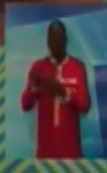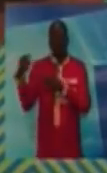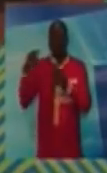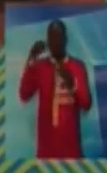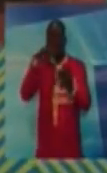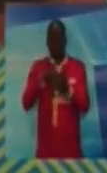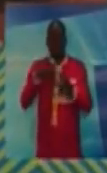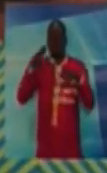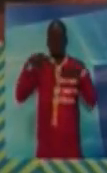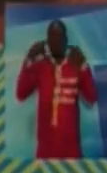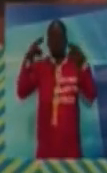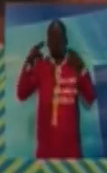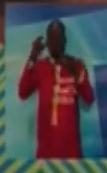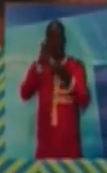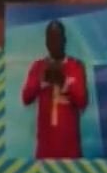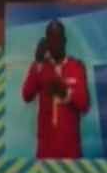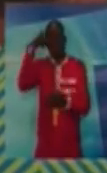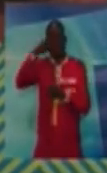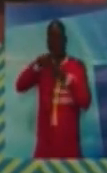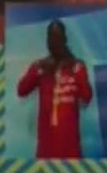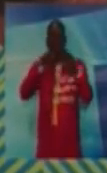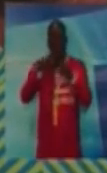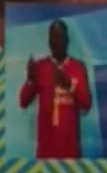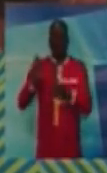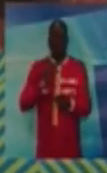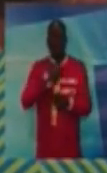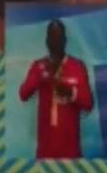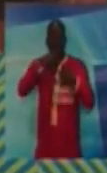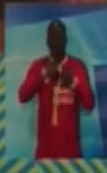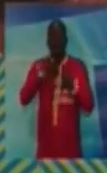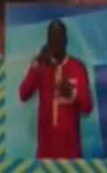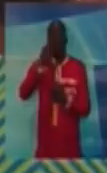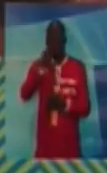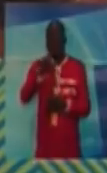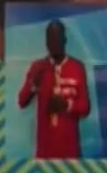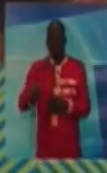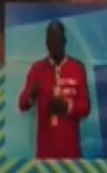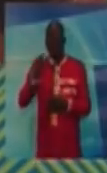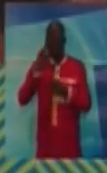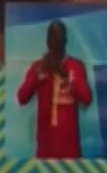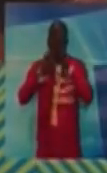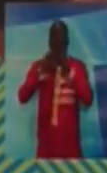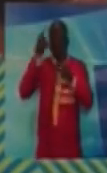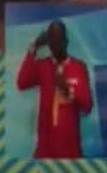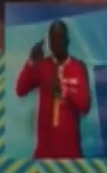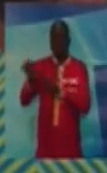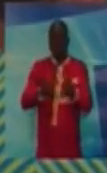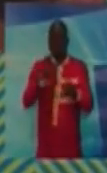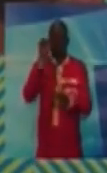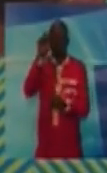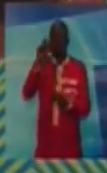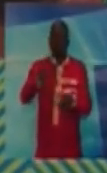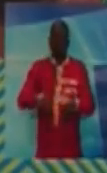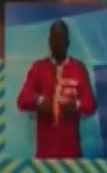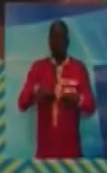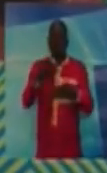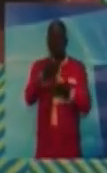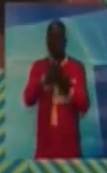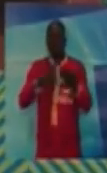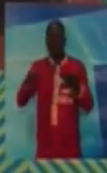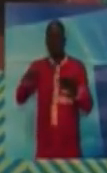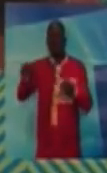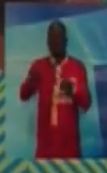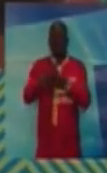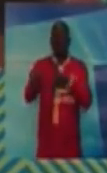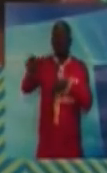des évolutions. Et c'est l'occasion, quand on a un BPN comme cela, d'en parler pour faire un peu le point sur la vie du parti. D'autant plus